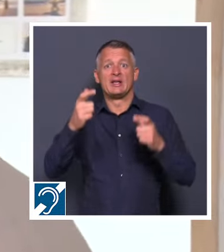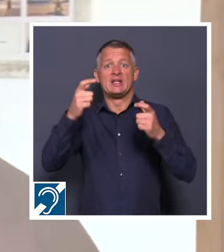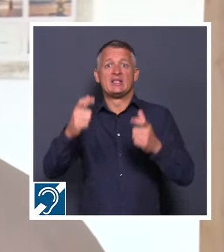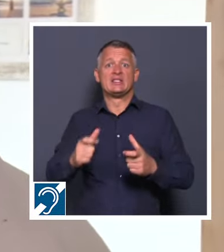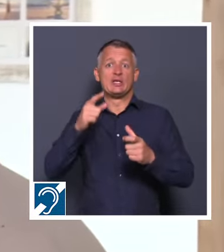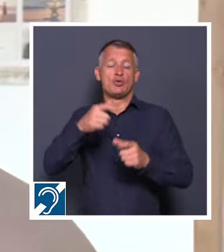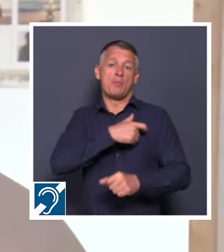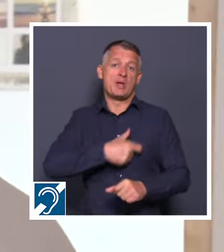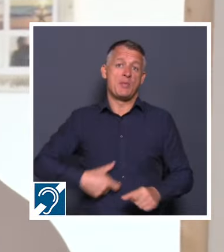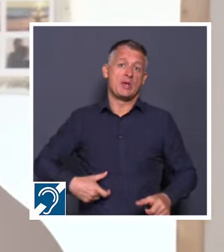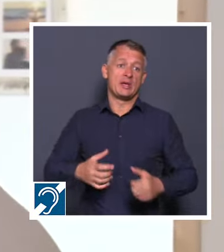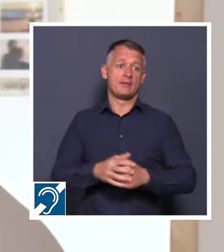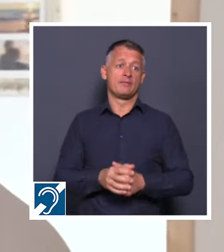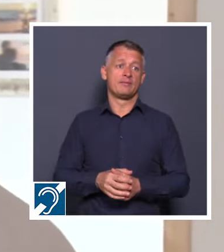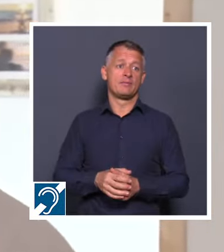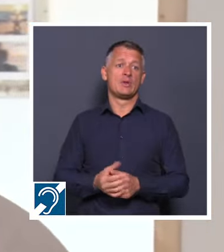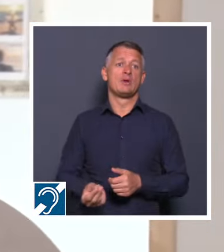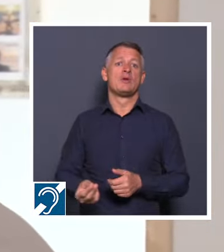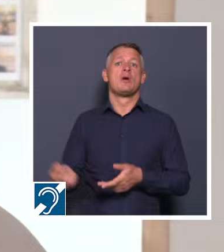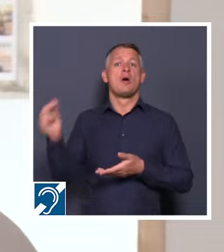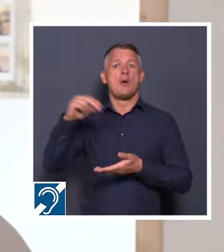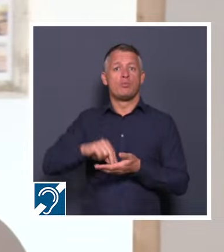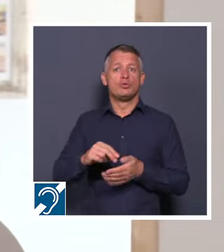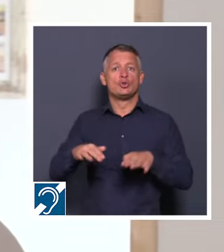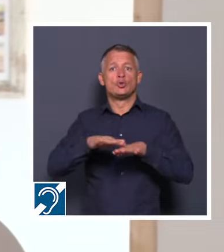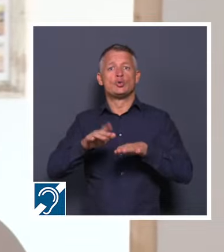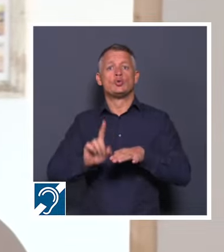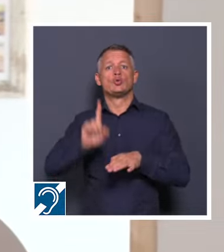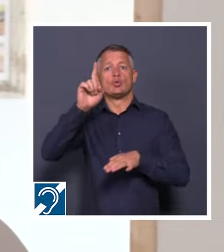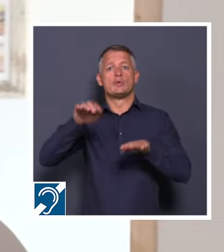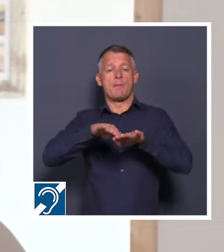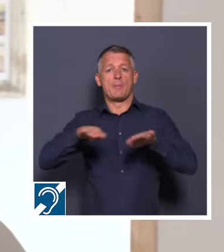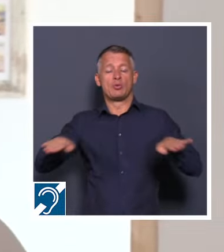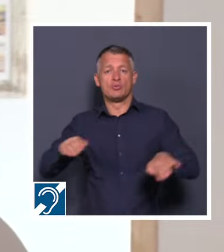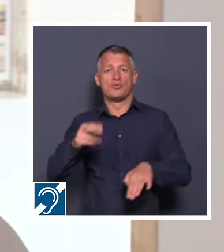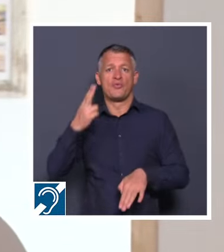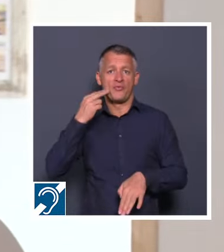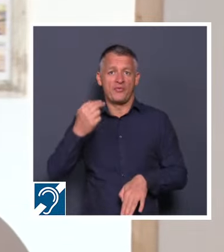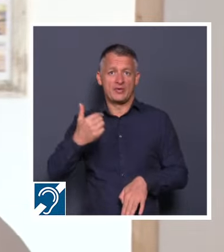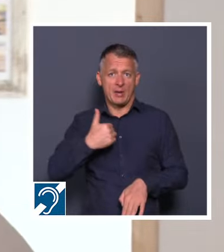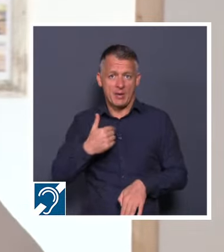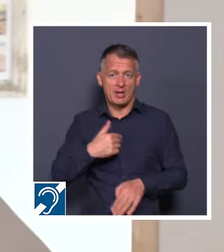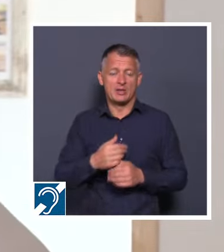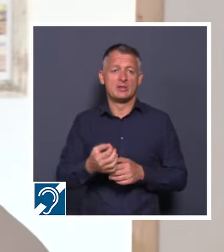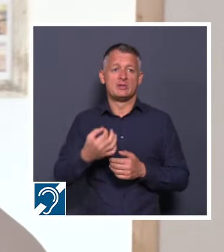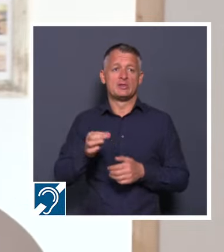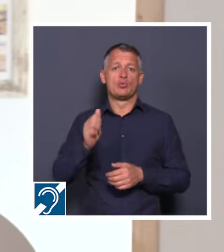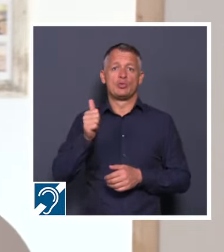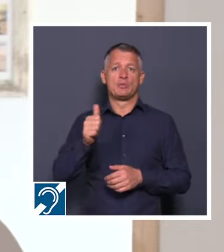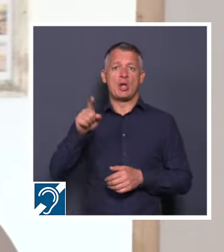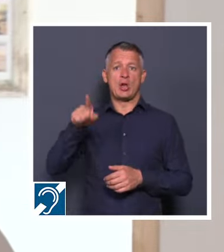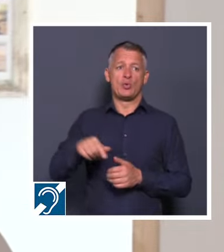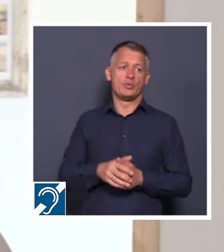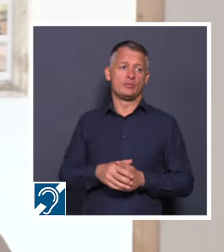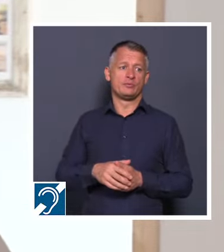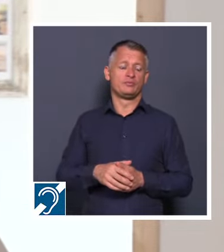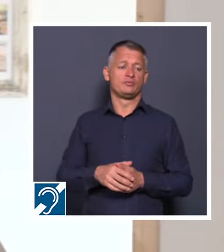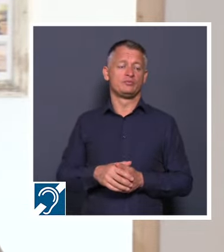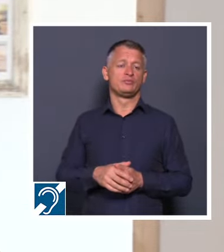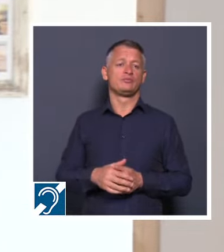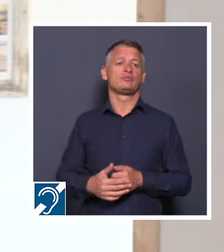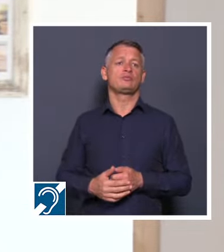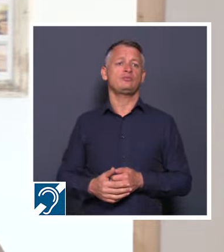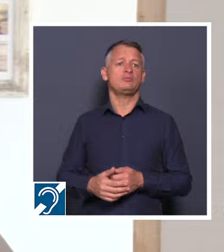sus, am urcat pătuțul fetiței de 11 luni, 10 luni. am urcat sus, în fine, am încercat